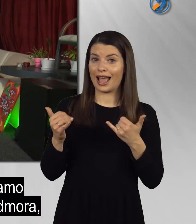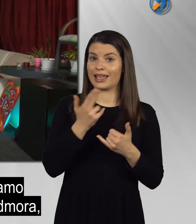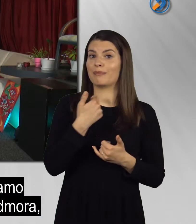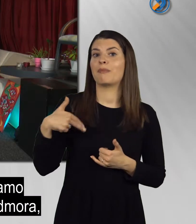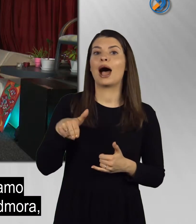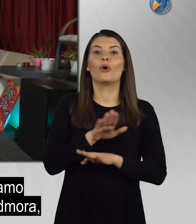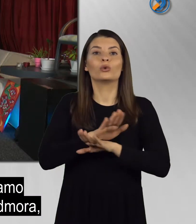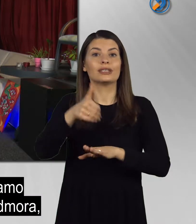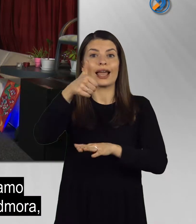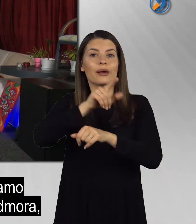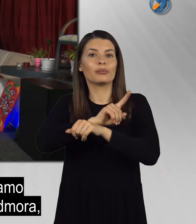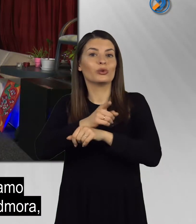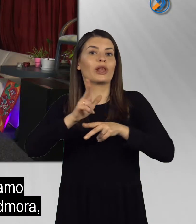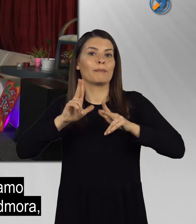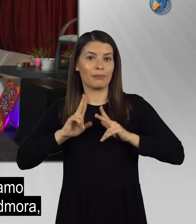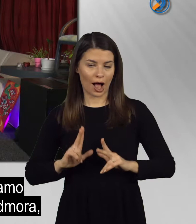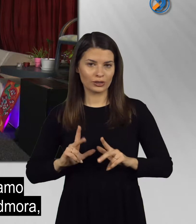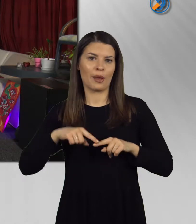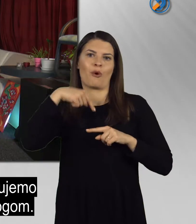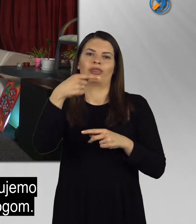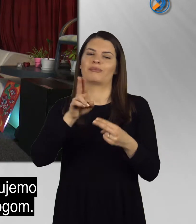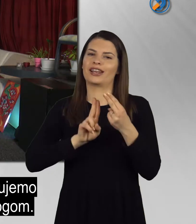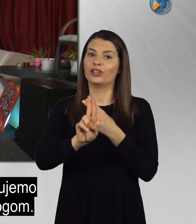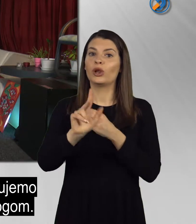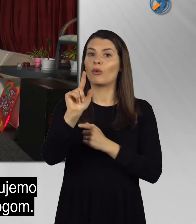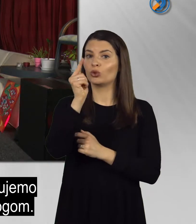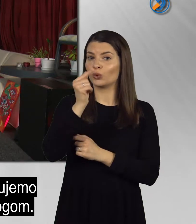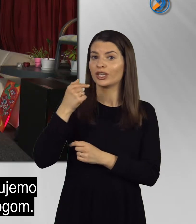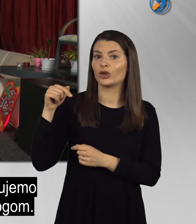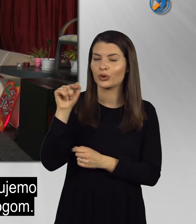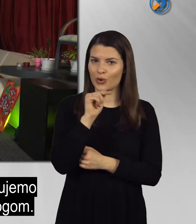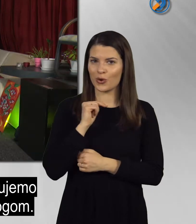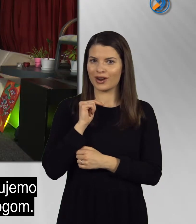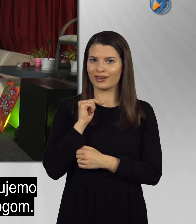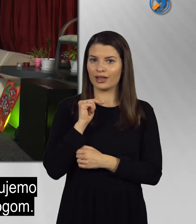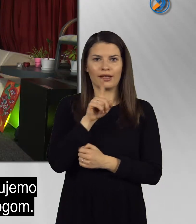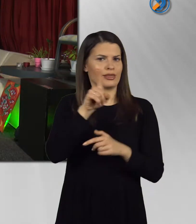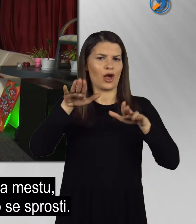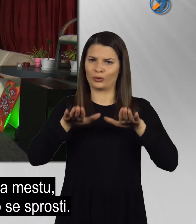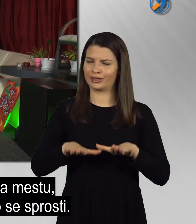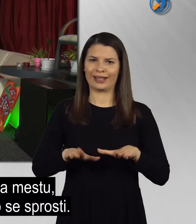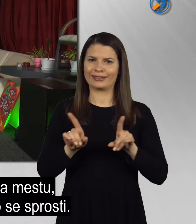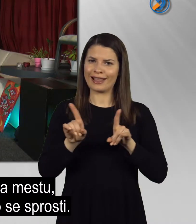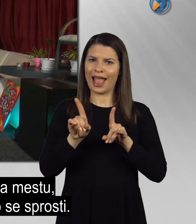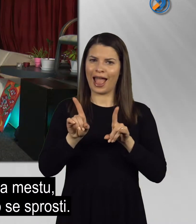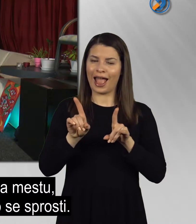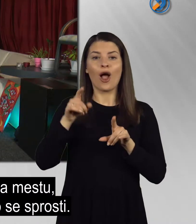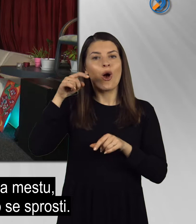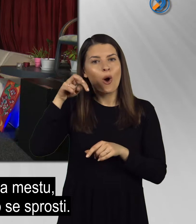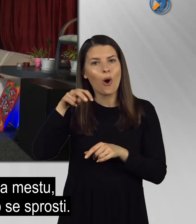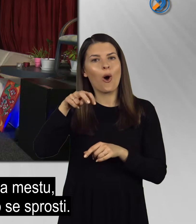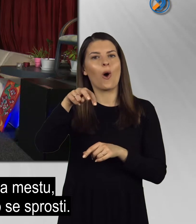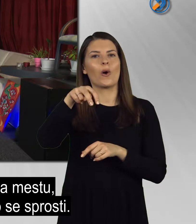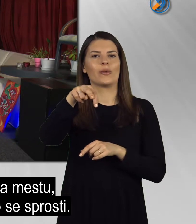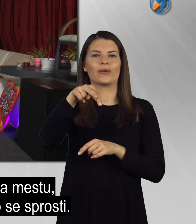Tako, zdaj imamo vsi 1 minuto pauze, potem pa nadaljujemo z naslednjim krogom. Ne se usest,